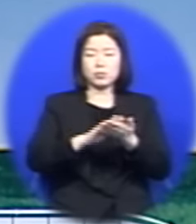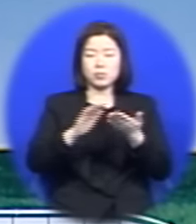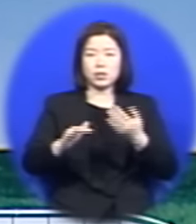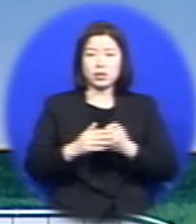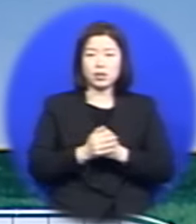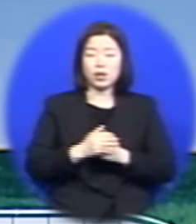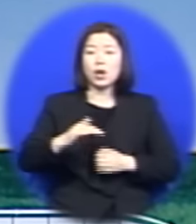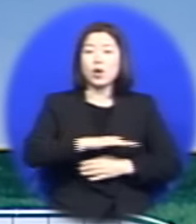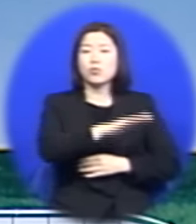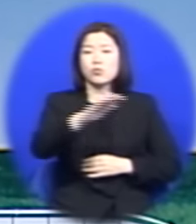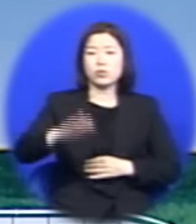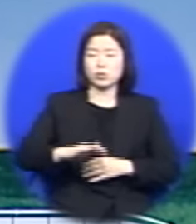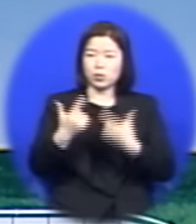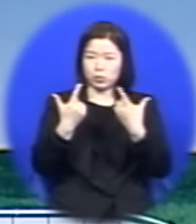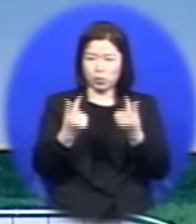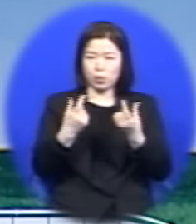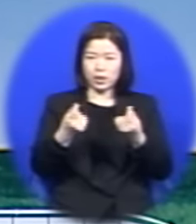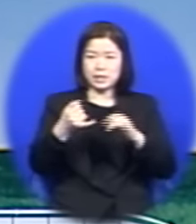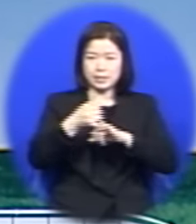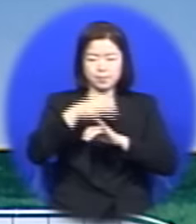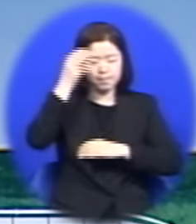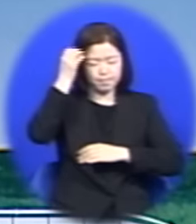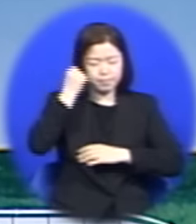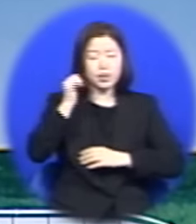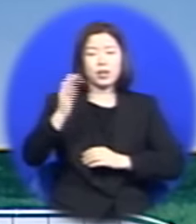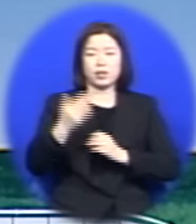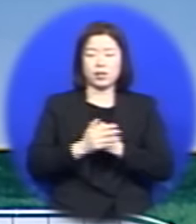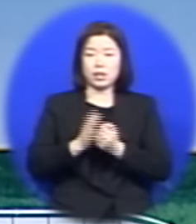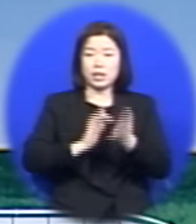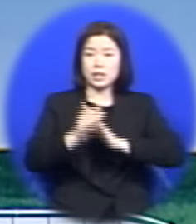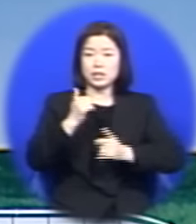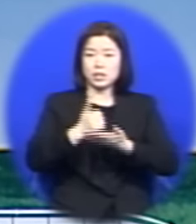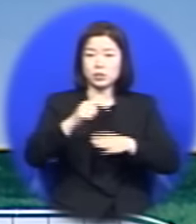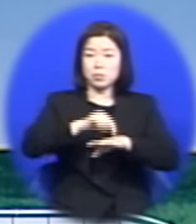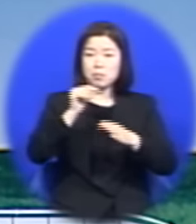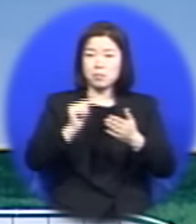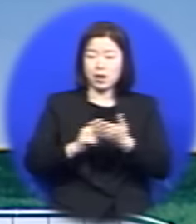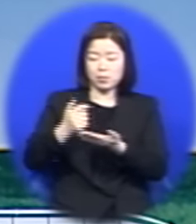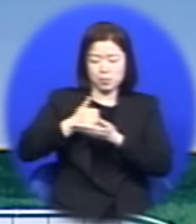여러분, 우리도 똑같이 명심해야 됩니다. 예수님 마음에 모시고 살아요.